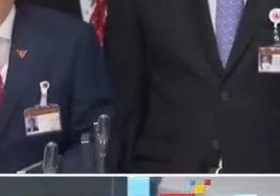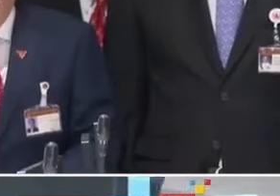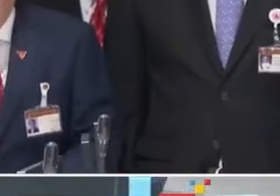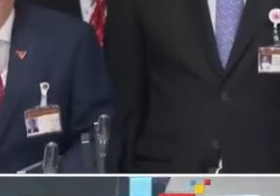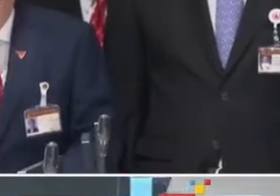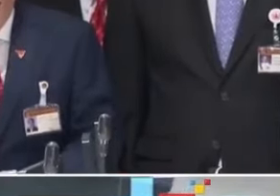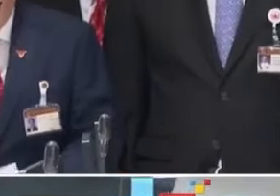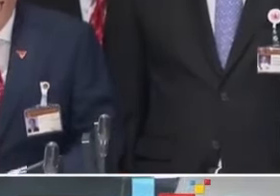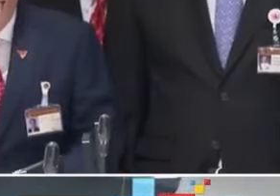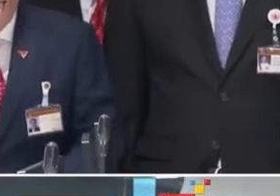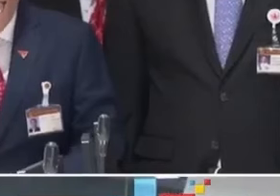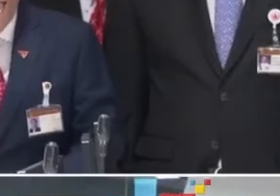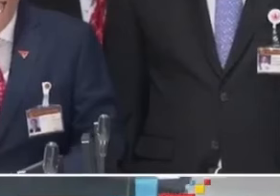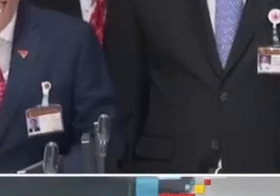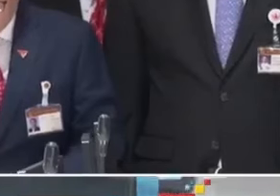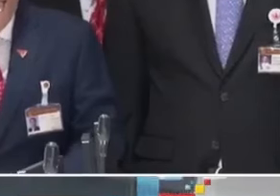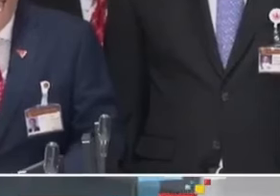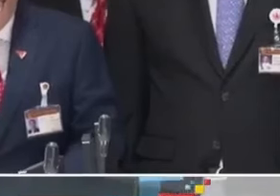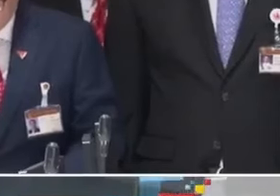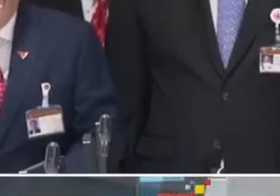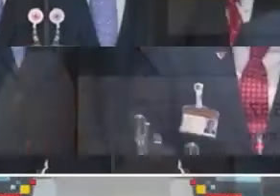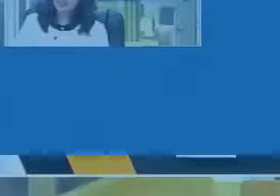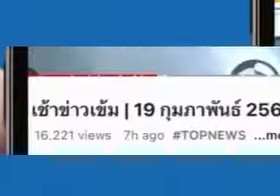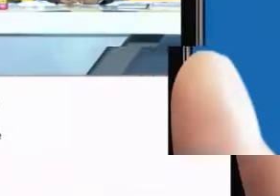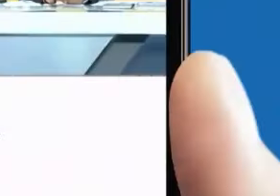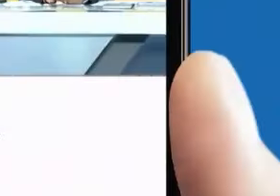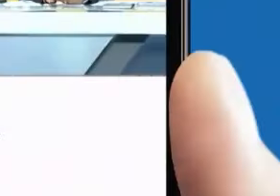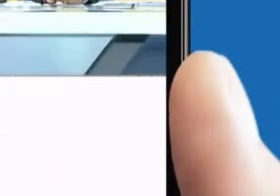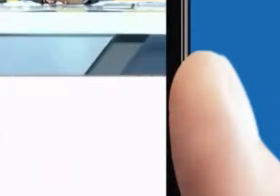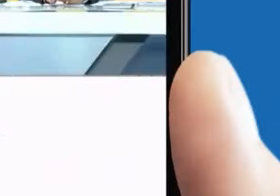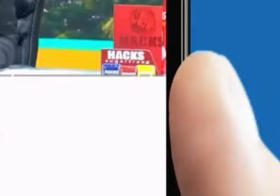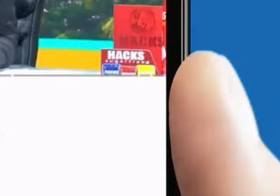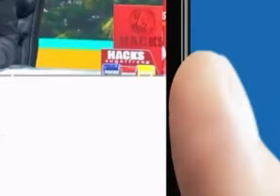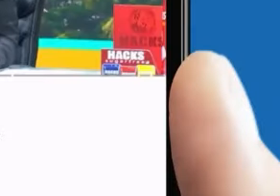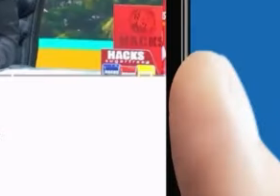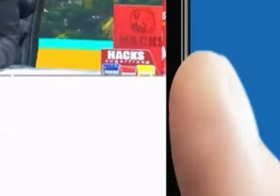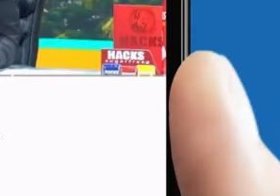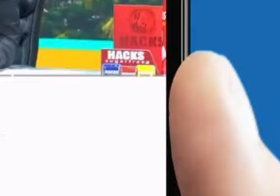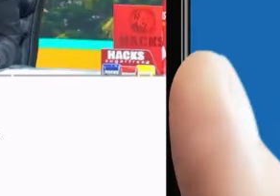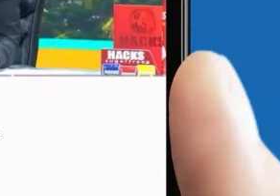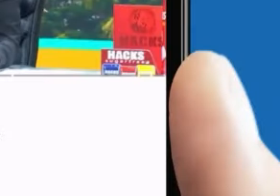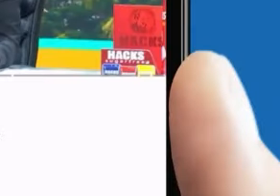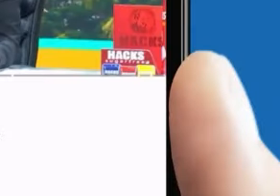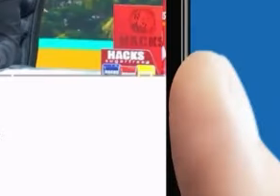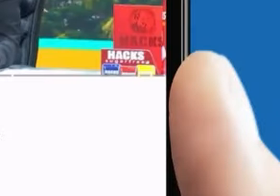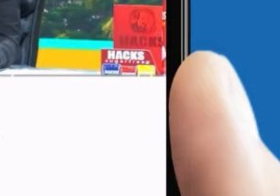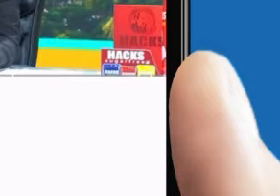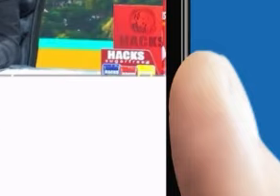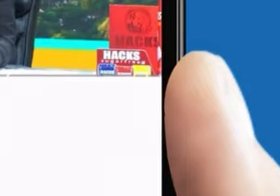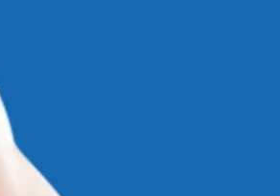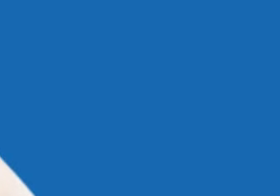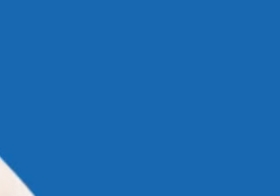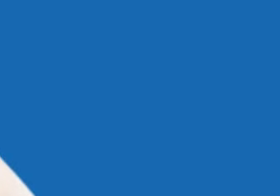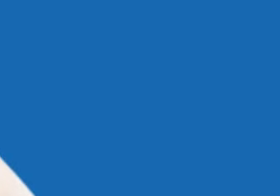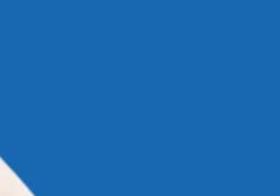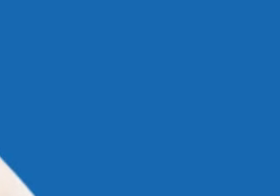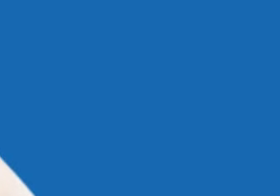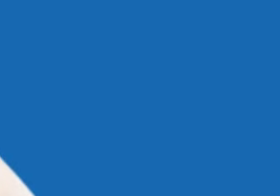งมตินะนี่อันนี้สสกับสวนะ มาร่วมสนับสนุนท็อปนิวส์นำเสนอความจริงได้แล้ววันนี้เพีย